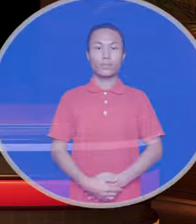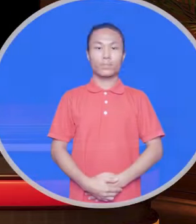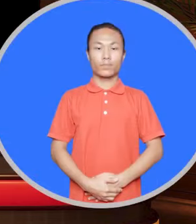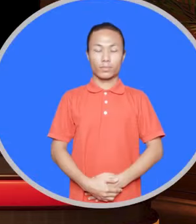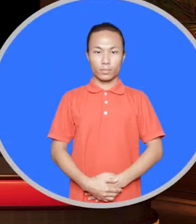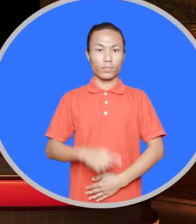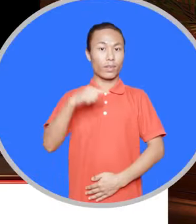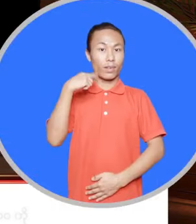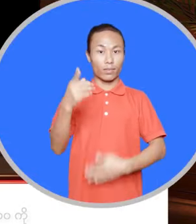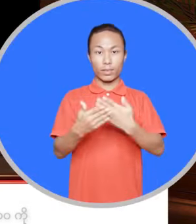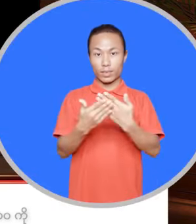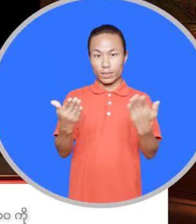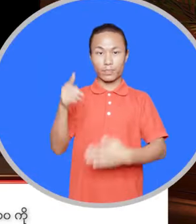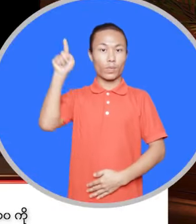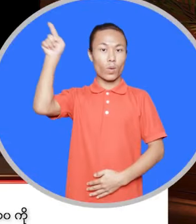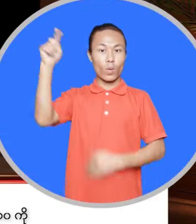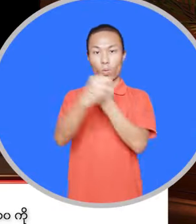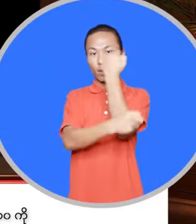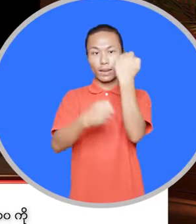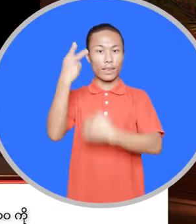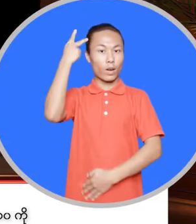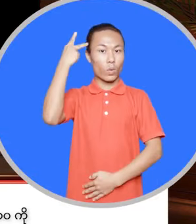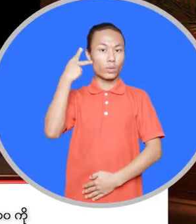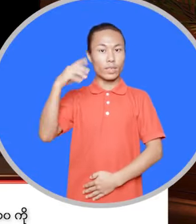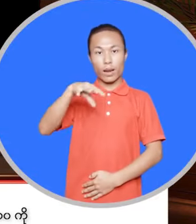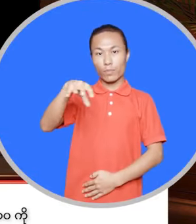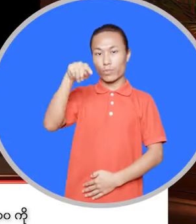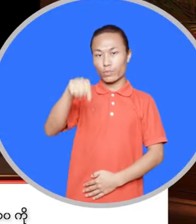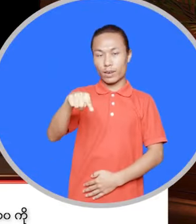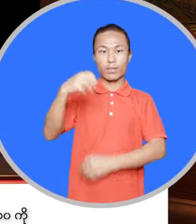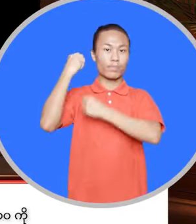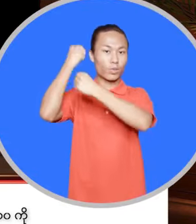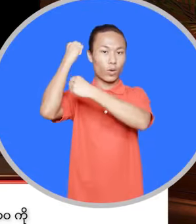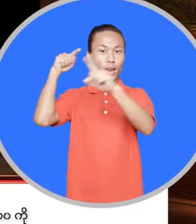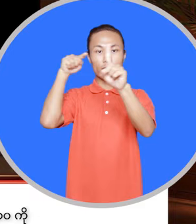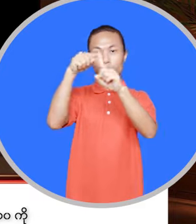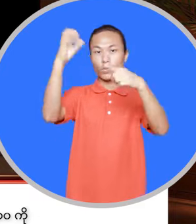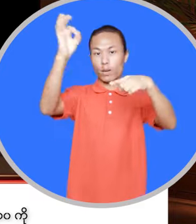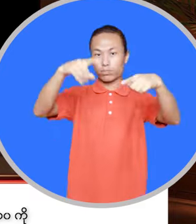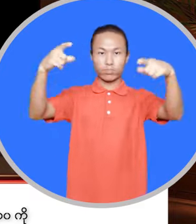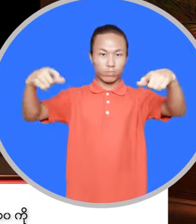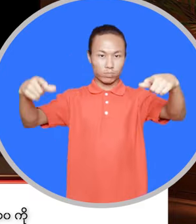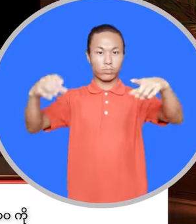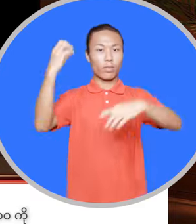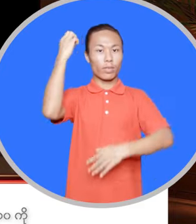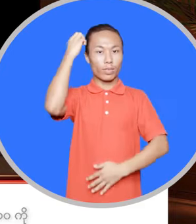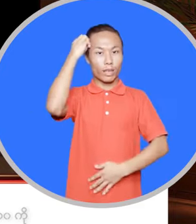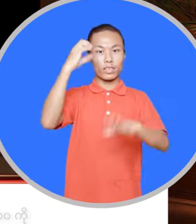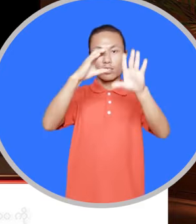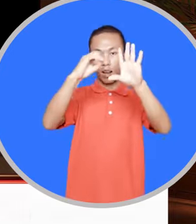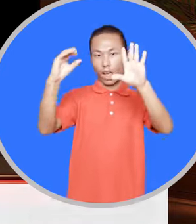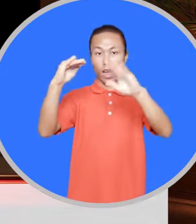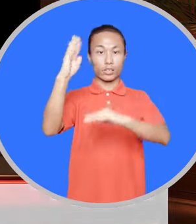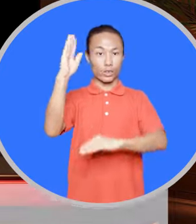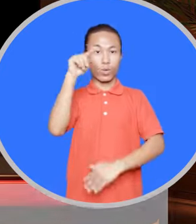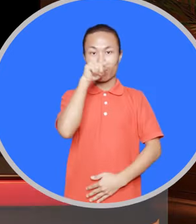ဆလတ်တင်ဆက်ပေးမဲ့တဲ့ရင်ကတော့ပြည်သိမ်းအိမ်ပြန်တော်လန်တကြံပွဲမှာရရှိတဲ့ရန်မုံငွေ7,500ကိုစစ်ဘေးရှောင်ပြည်သူ